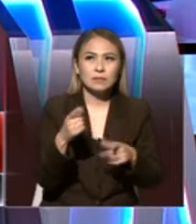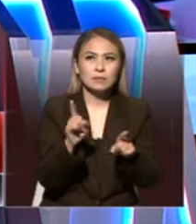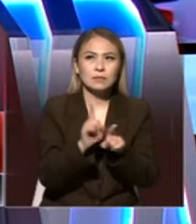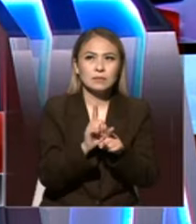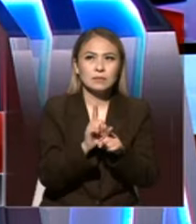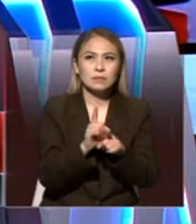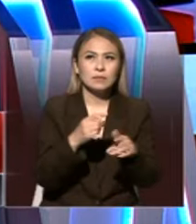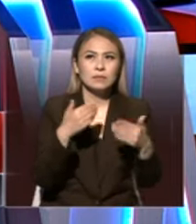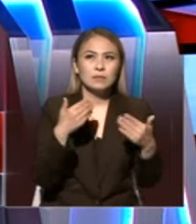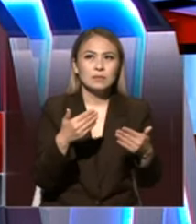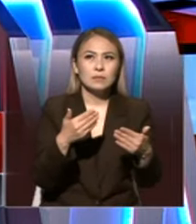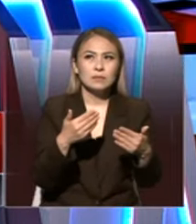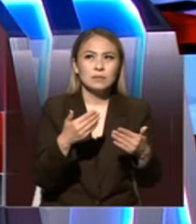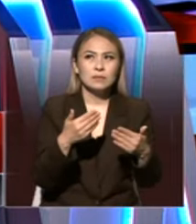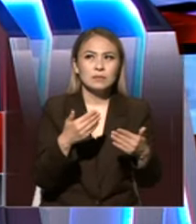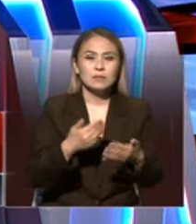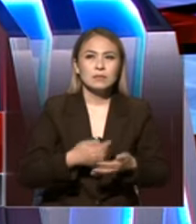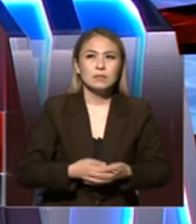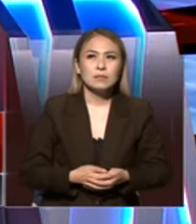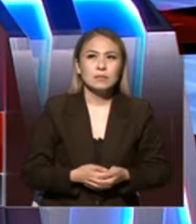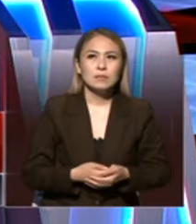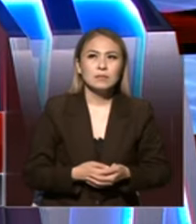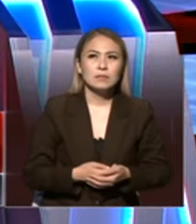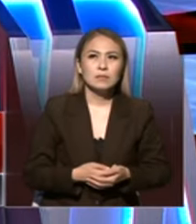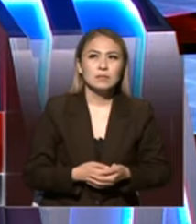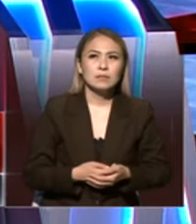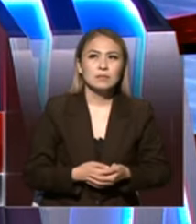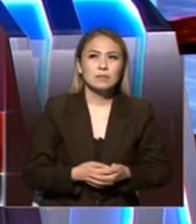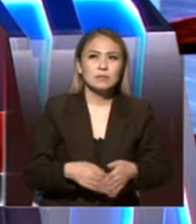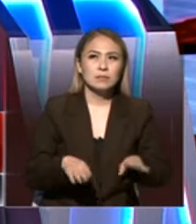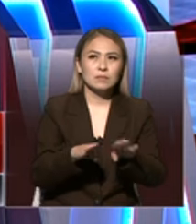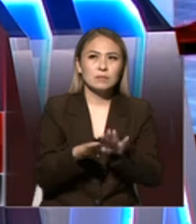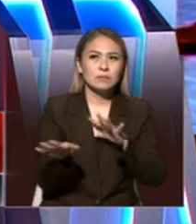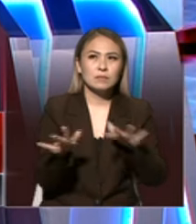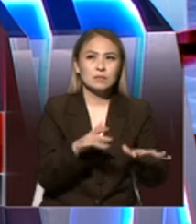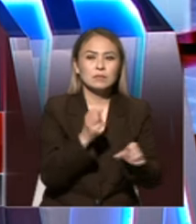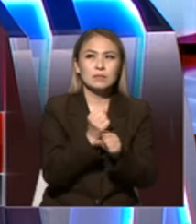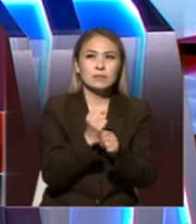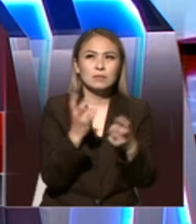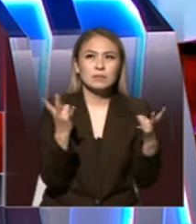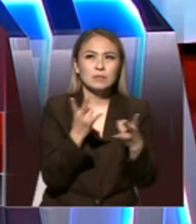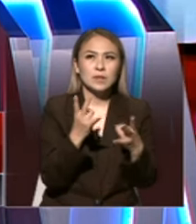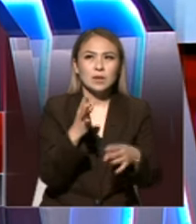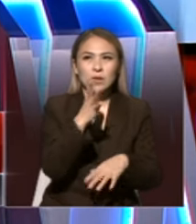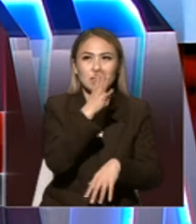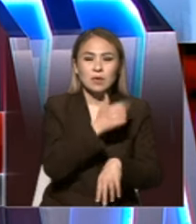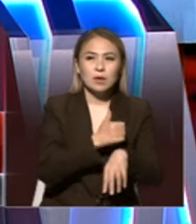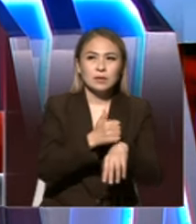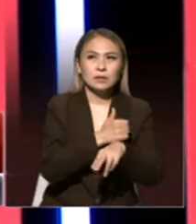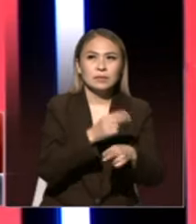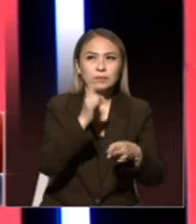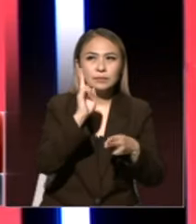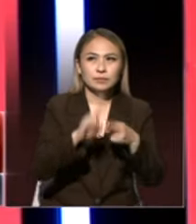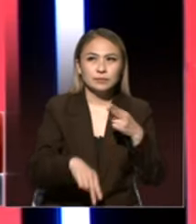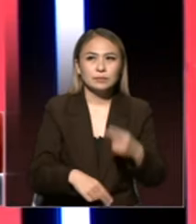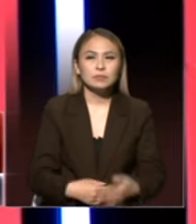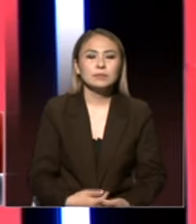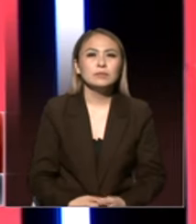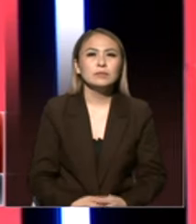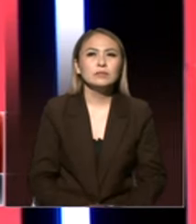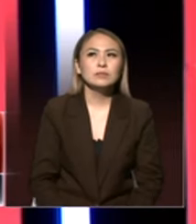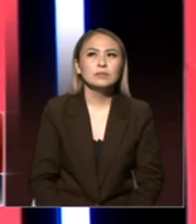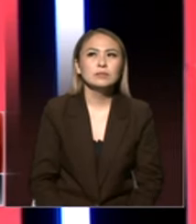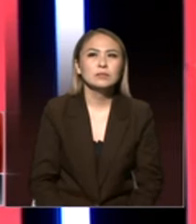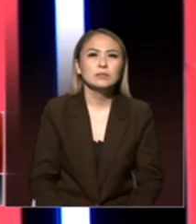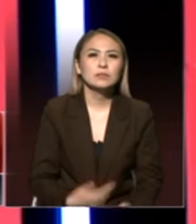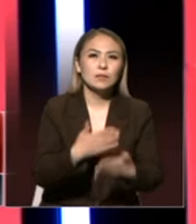отқан министрліксіздер. Сондықтан осының төңірегінде әрекет жасау керек. Бізге берілген уақыт аяқталған екен. Ауызды, ойбай,